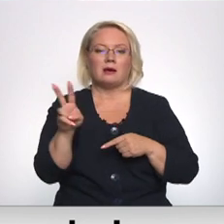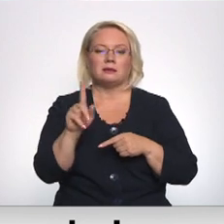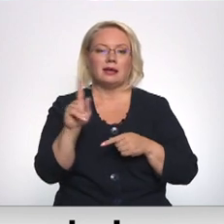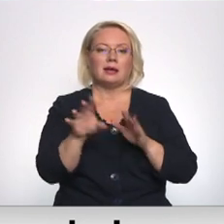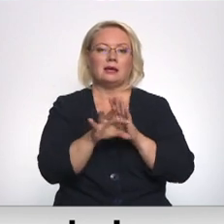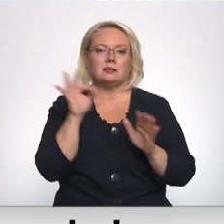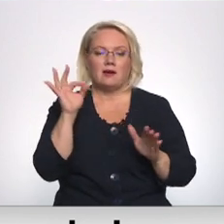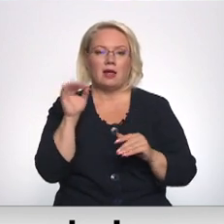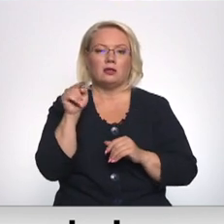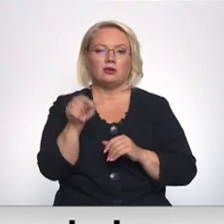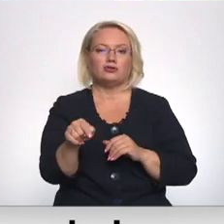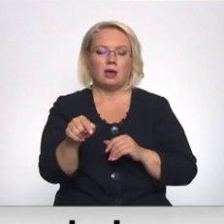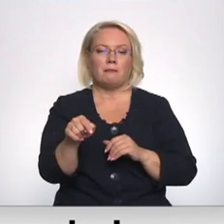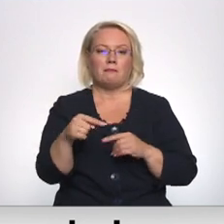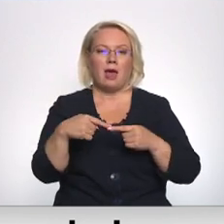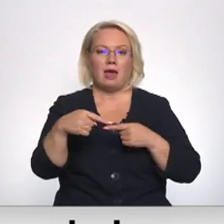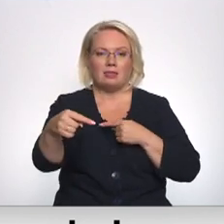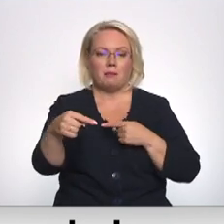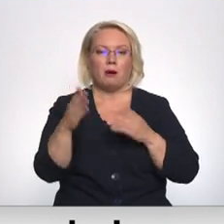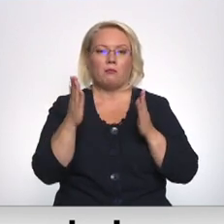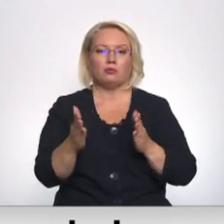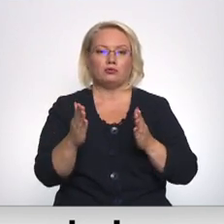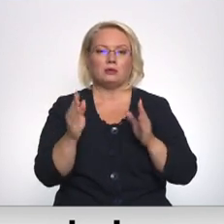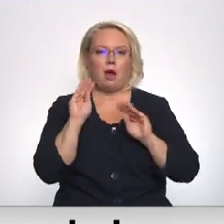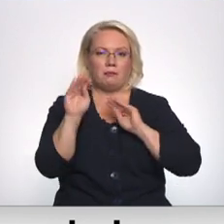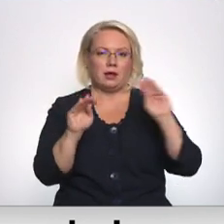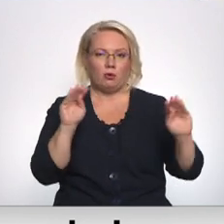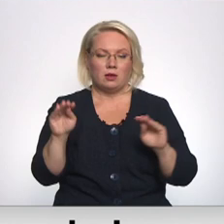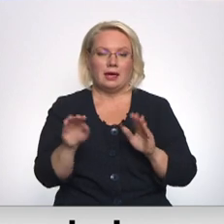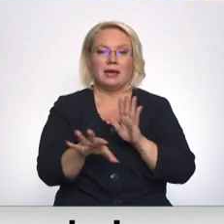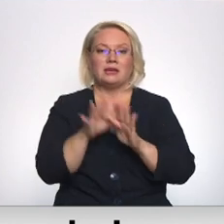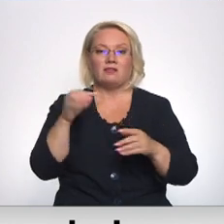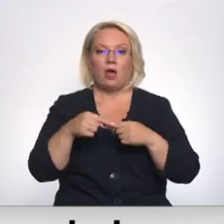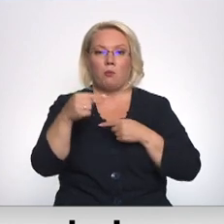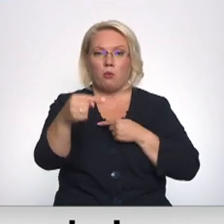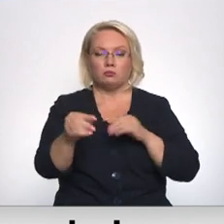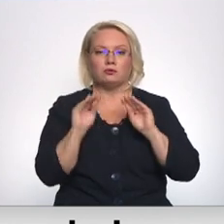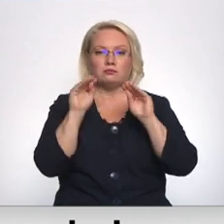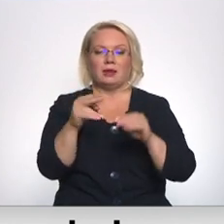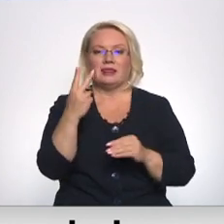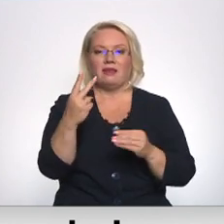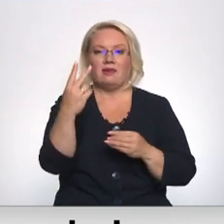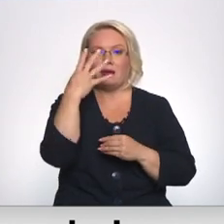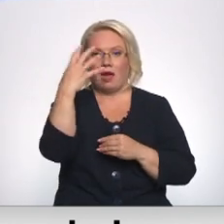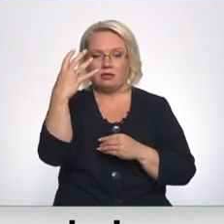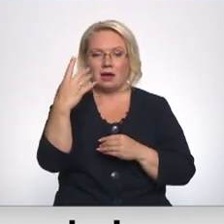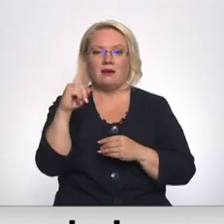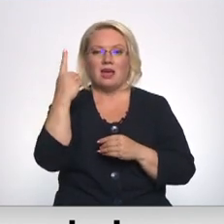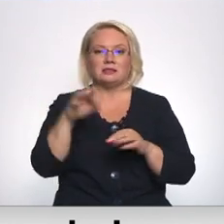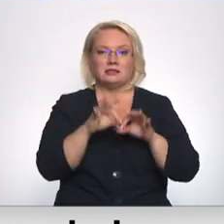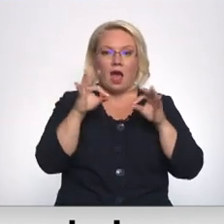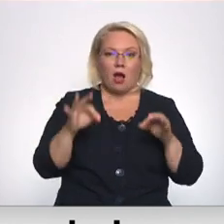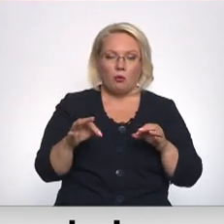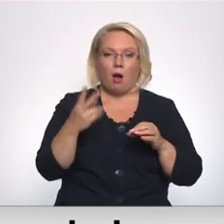izvēlēti šim te etapam, tiks aprīkoti. Izvēlētajos posmos tiks ierīkoti 2 radari, viens posms sākumā,